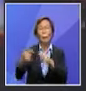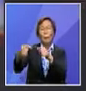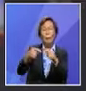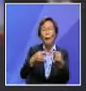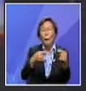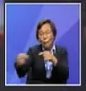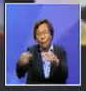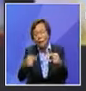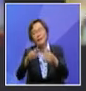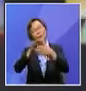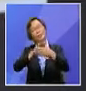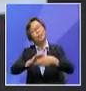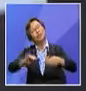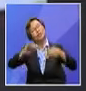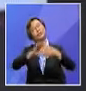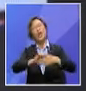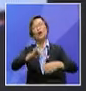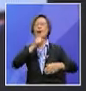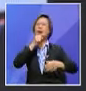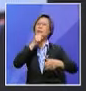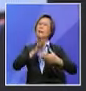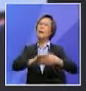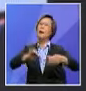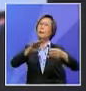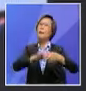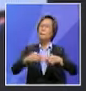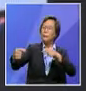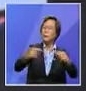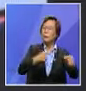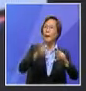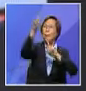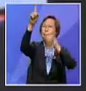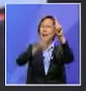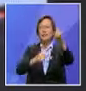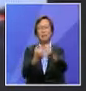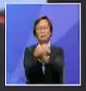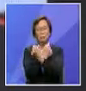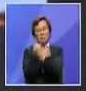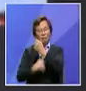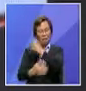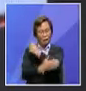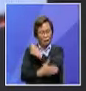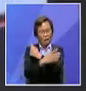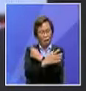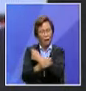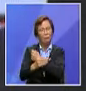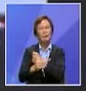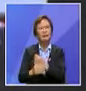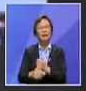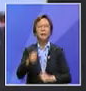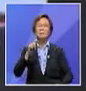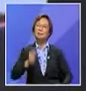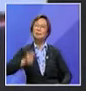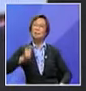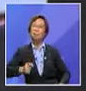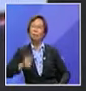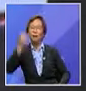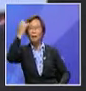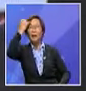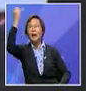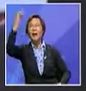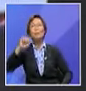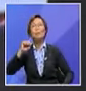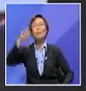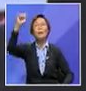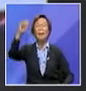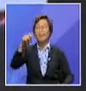pertandingan bercerita, pertandingan bintang patriotik, kemudian TikTok Ilham Merdeka.